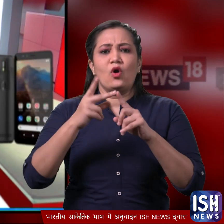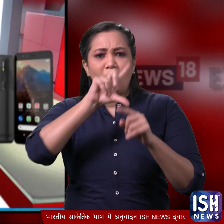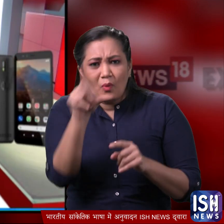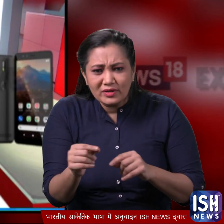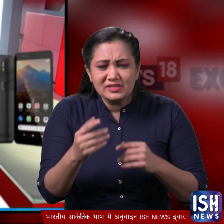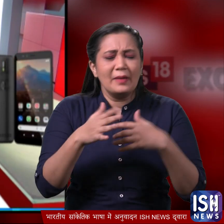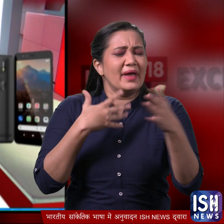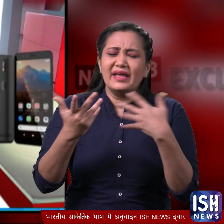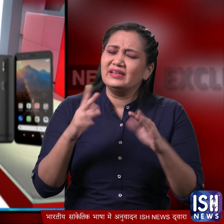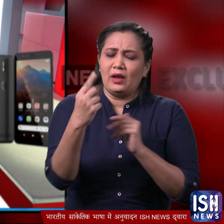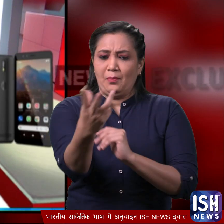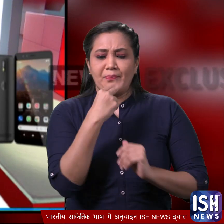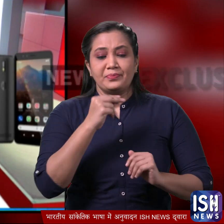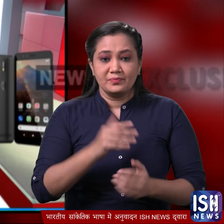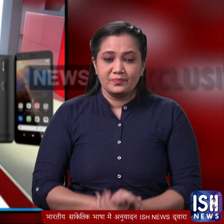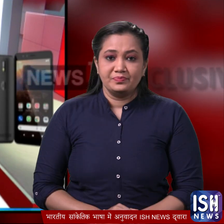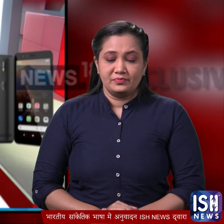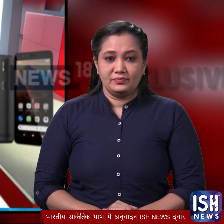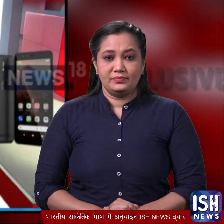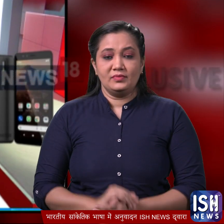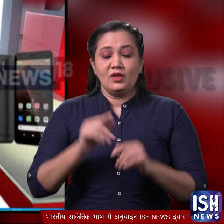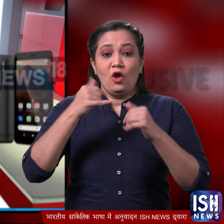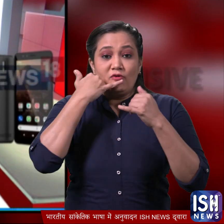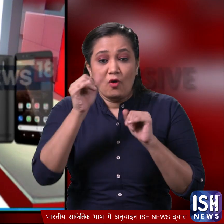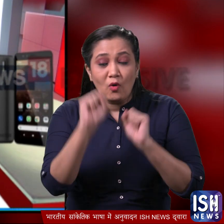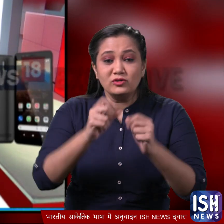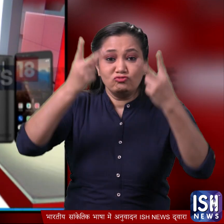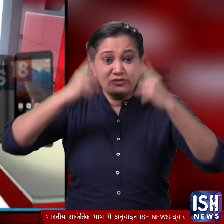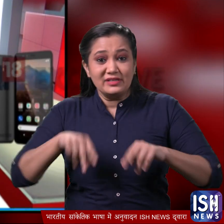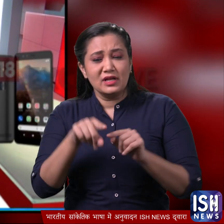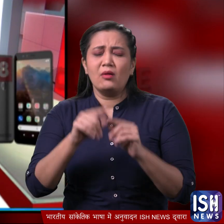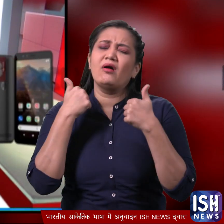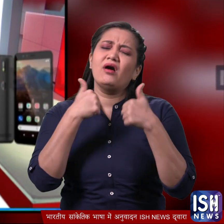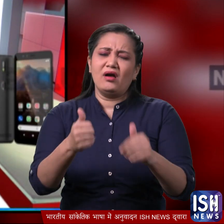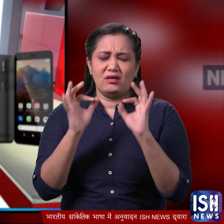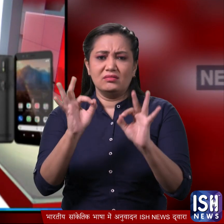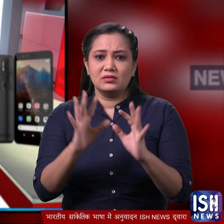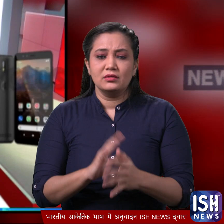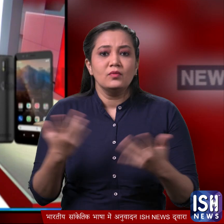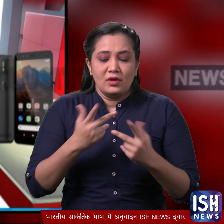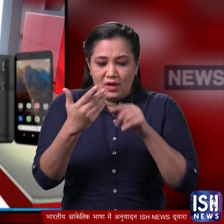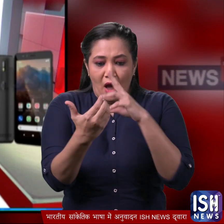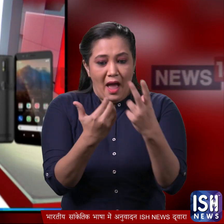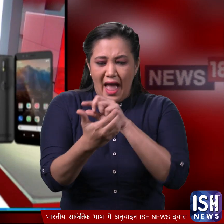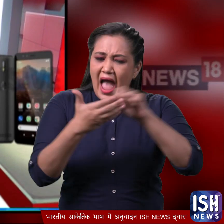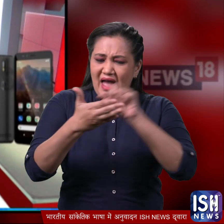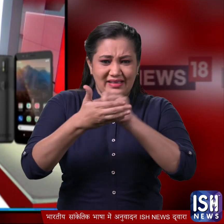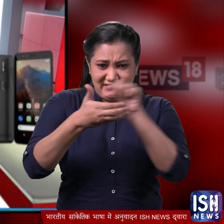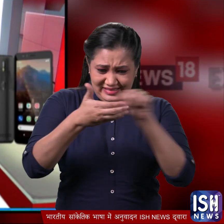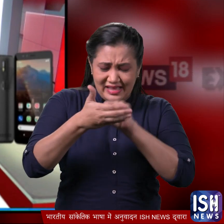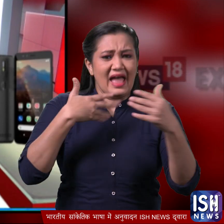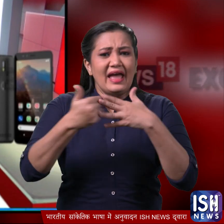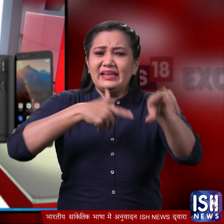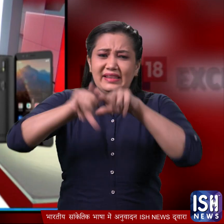या कोई व्हाट्सएप मैसेज हो या फिर कुछ और। जबकि फोन का ट्रांसलेट फीचर इसे और भी खास बना देगा। मतलब यह कि स्क्रीन पर